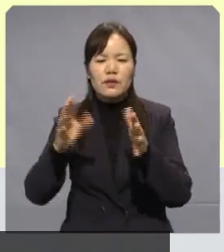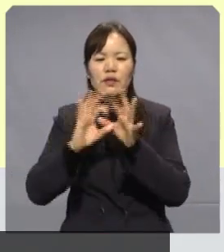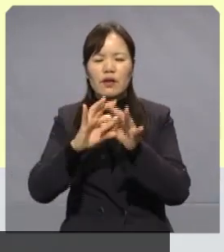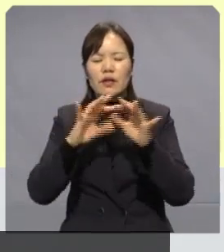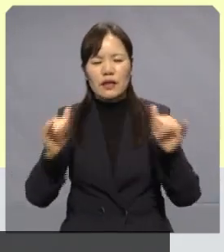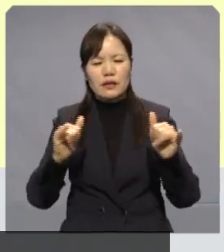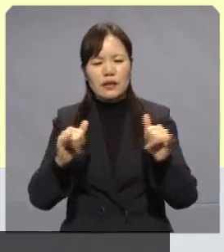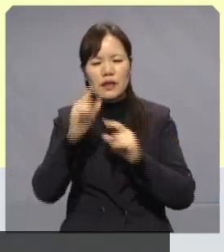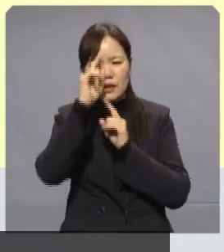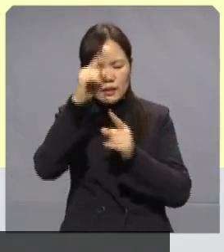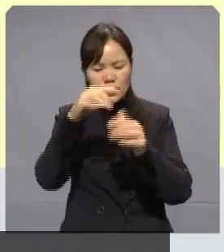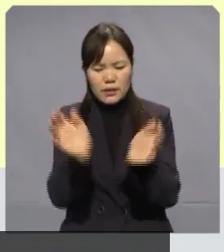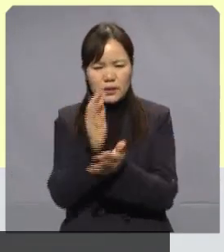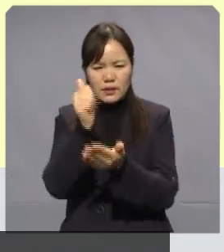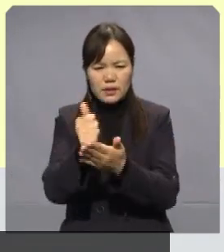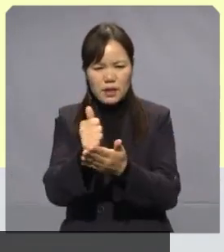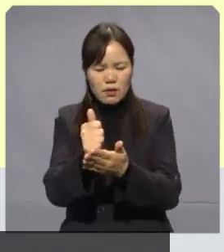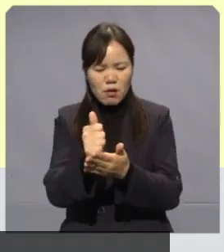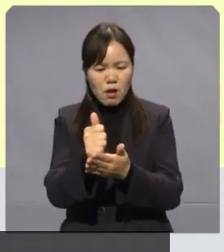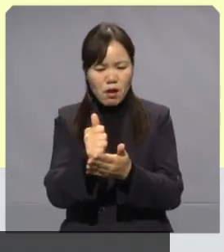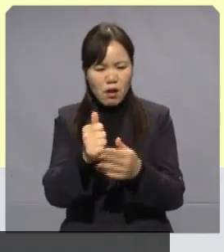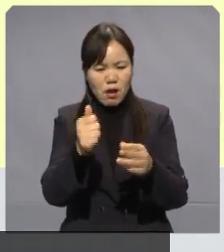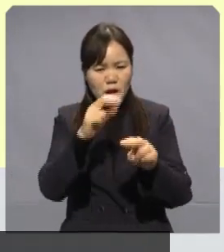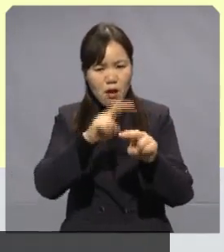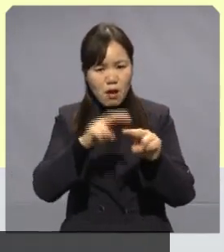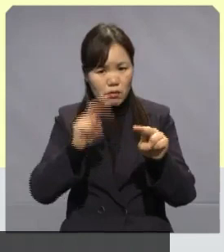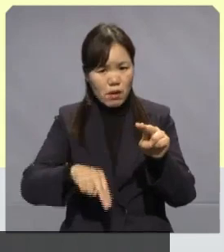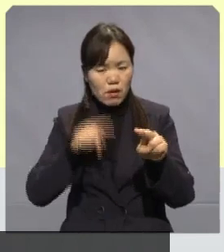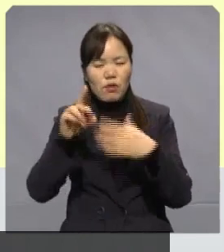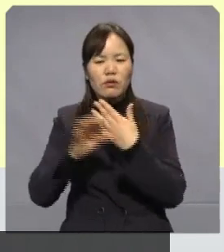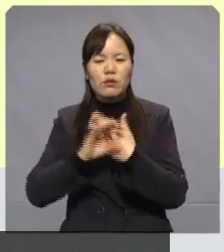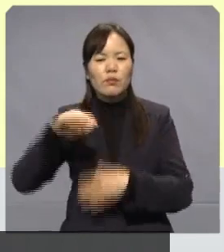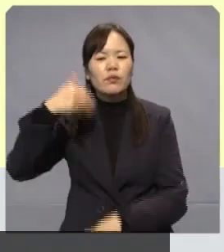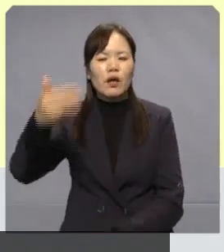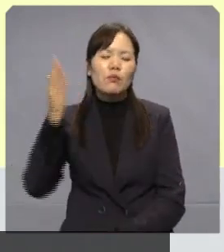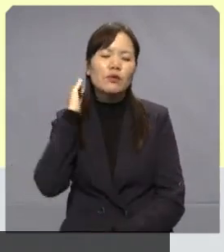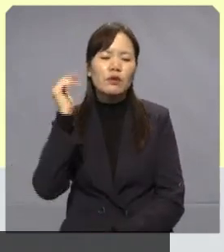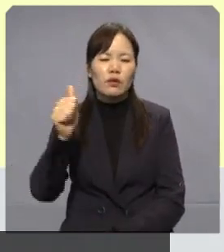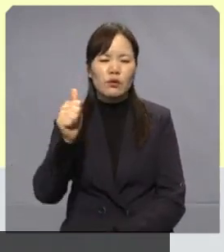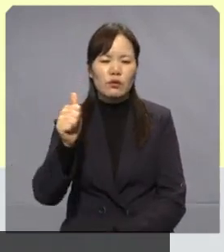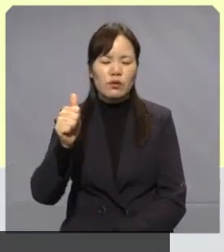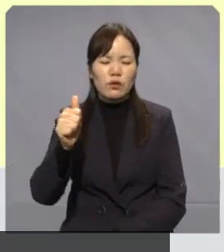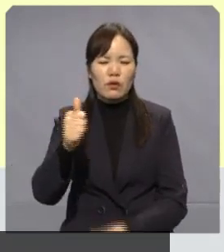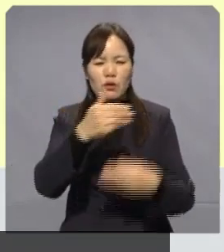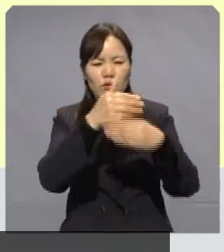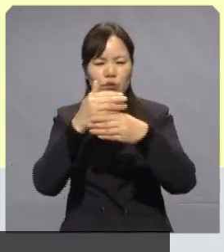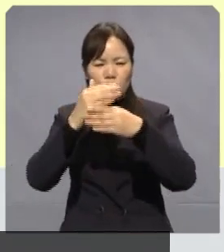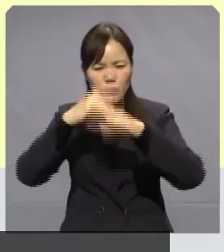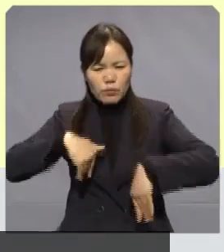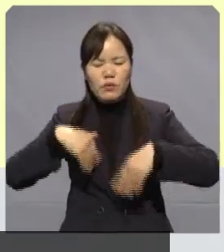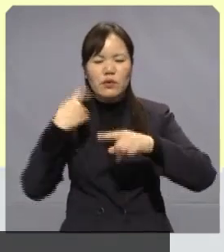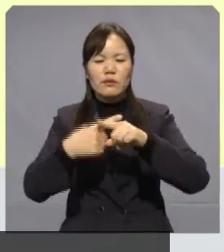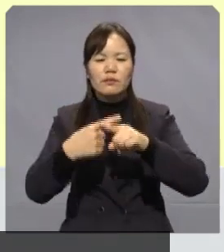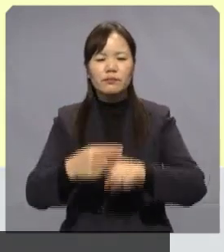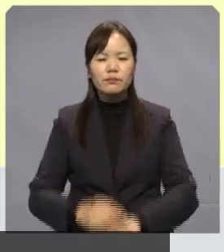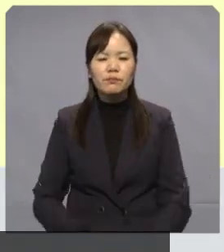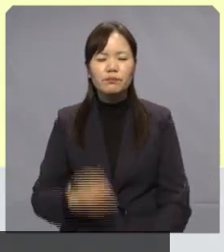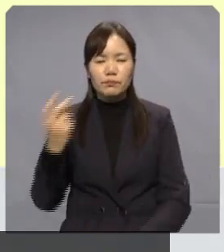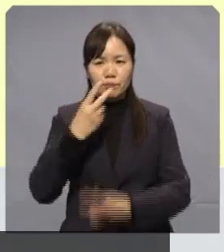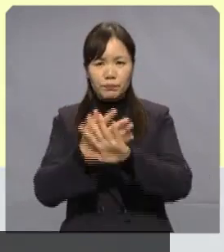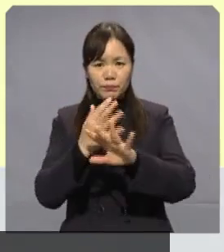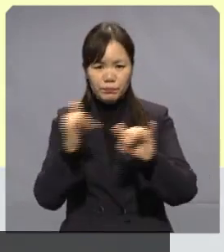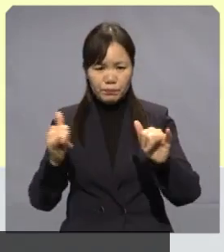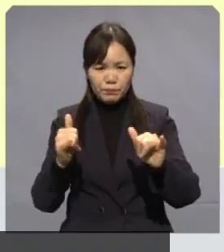관계자는 이상민 장관 내려놓으면 다음 타깃은 대통령이다. 뚝이 무너지는 것이다. 이렇게 얘기하고 있고요. 또 다른